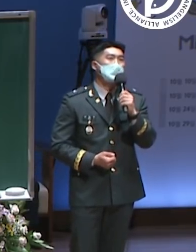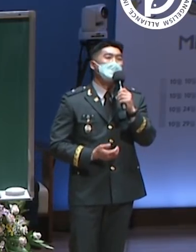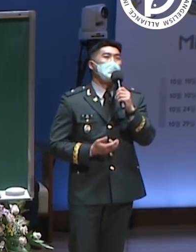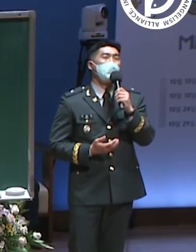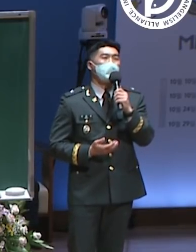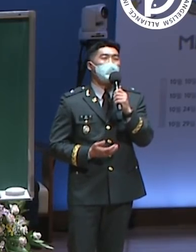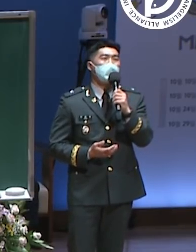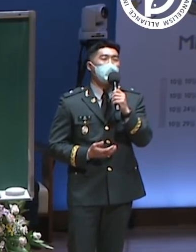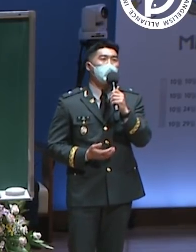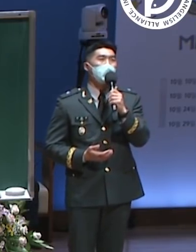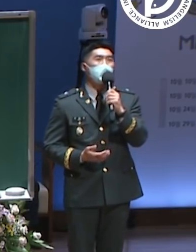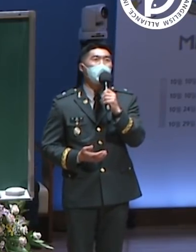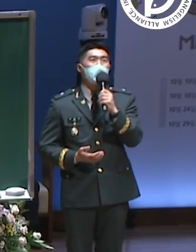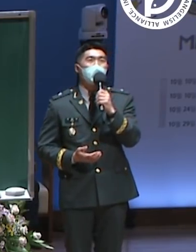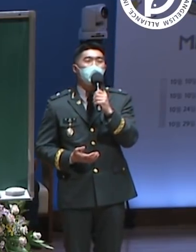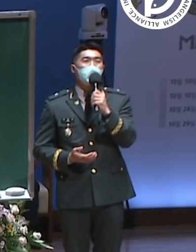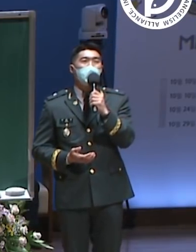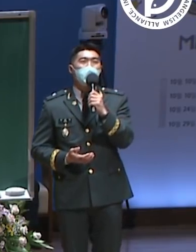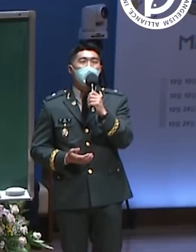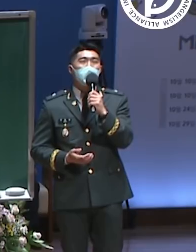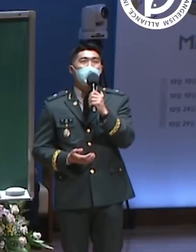축복이 너의